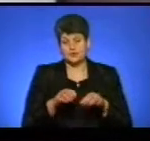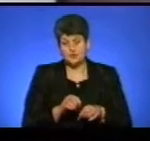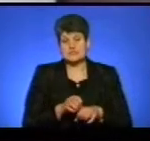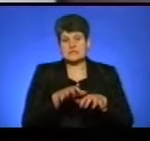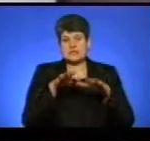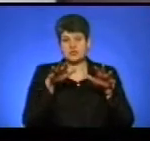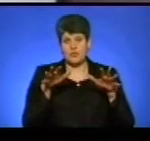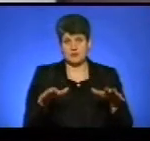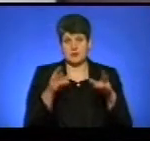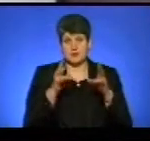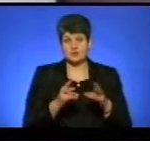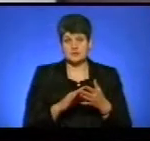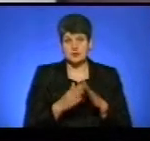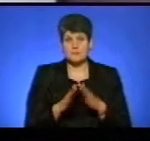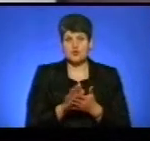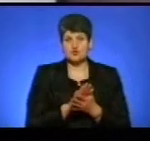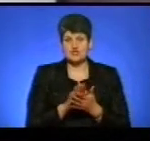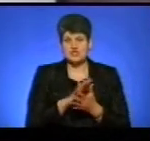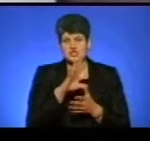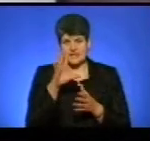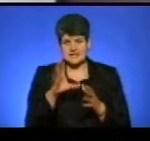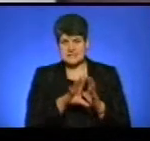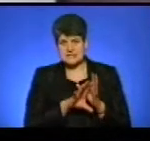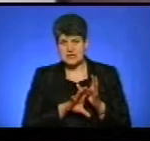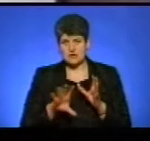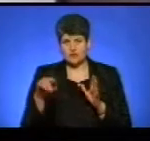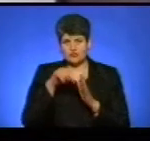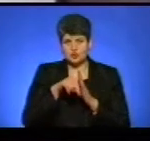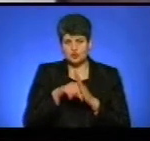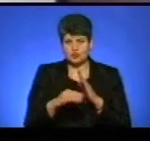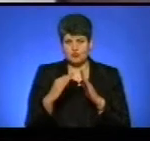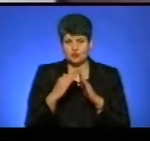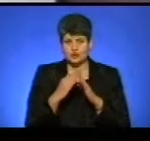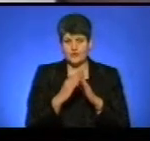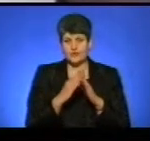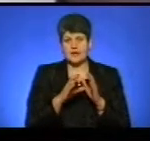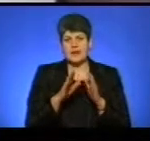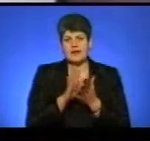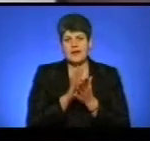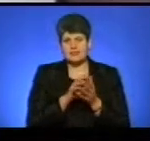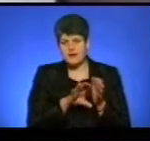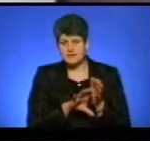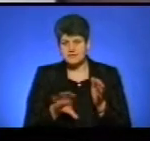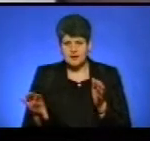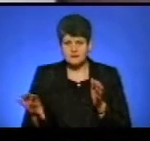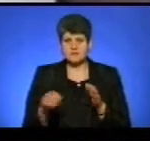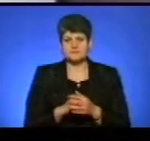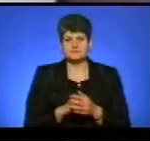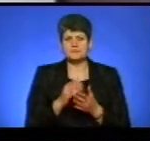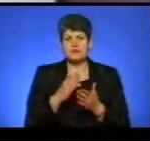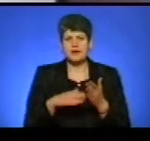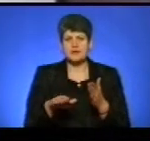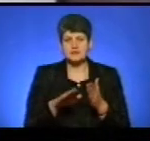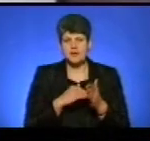аварійної ситуації, прочищення загальної внутрішньої будинкової каналізації, ліквідація